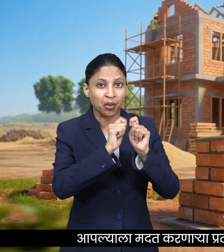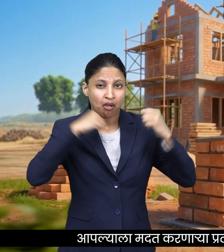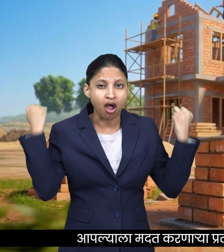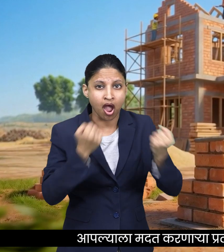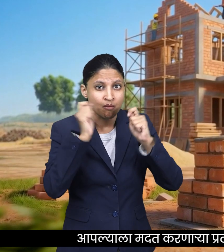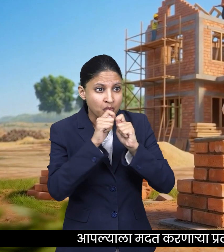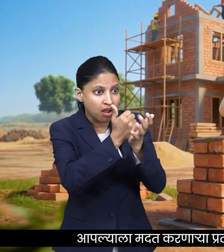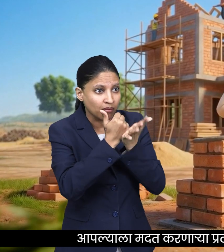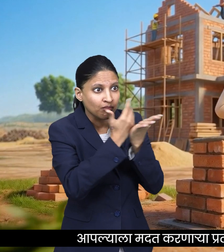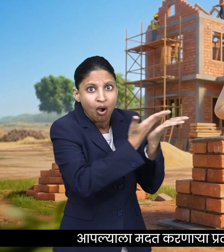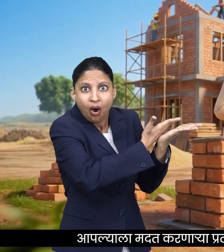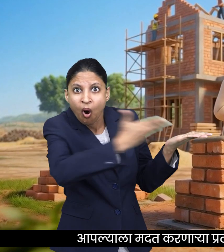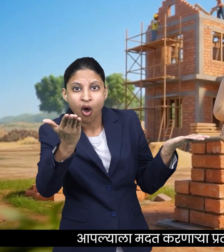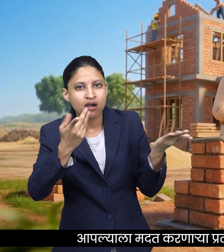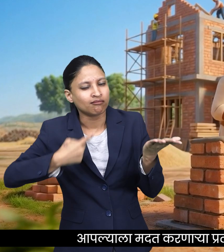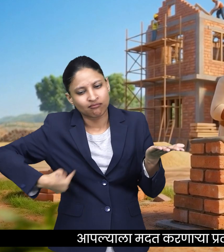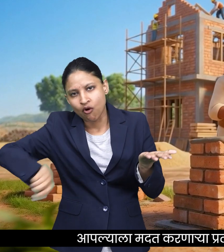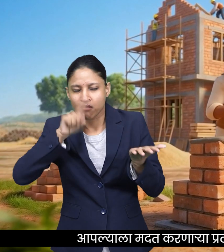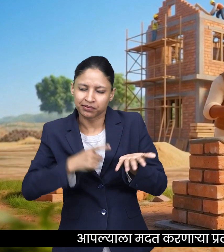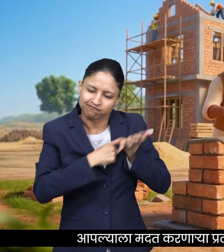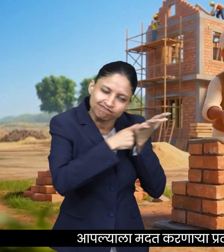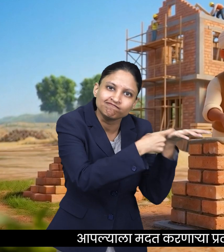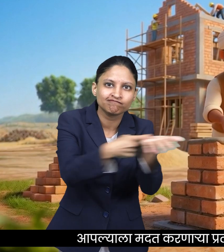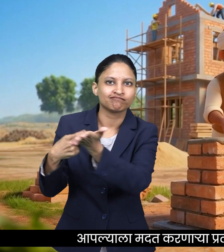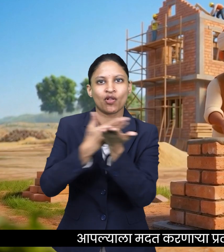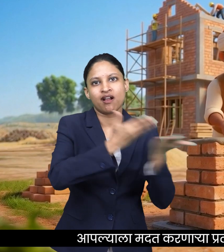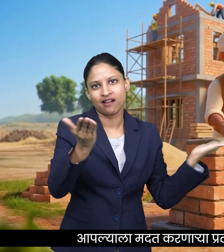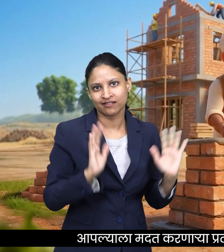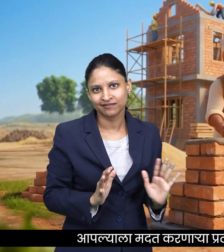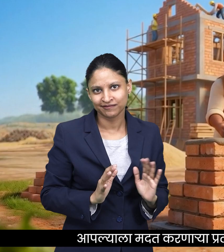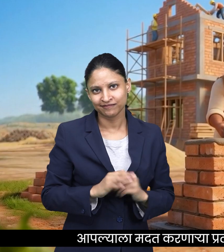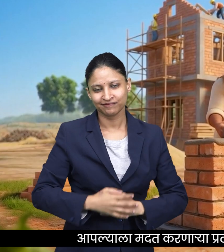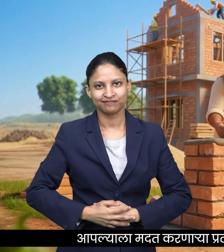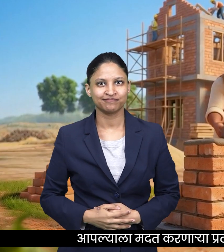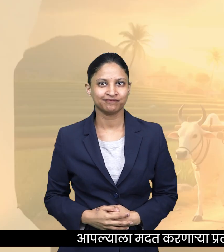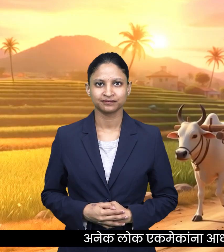आपल्याला मदत करणाऱ्या प्रत्येक व्यक्तीचा आपण आदर केला पाहिजे.